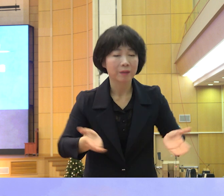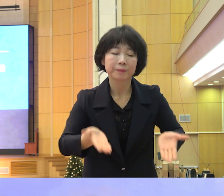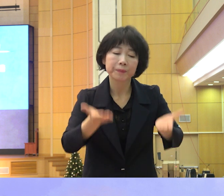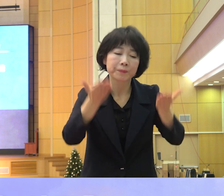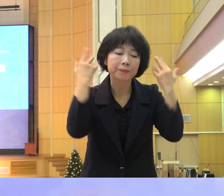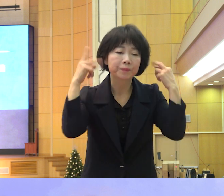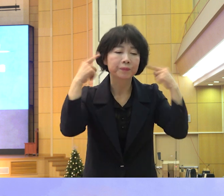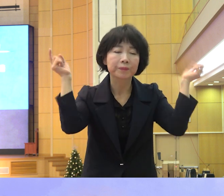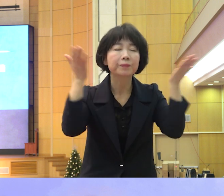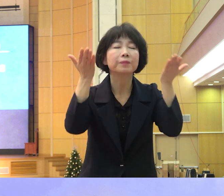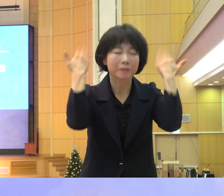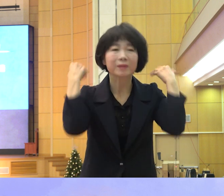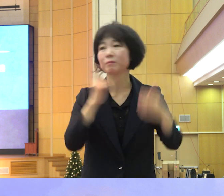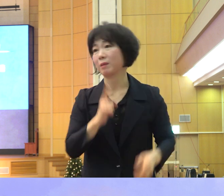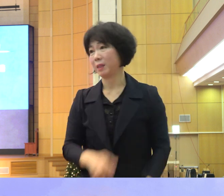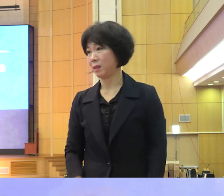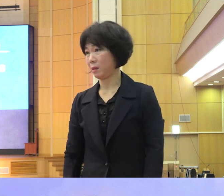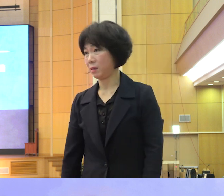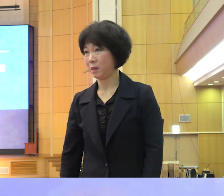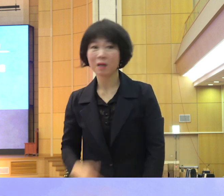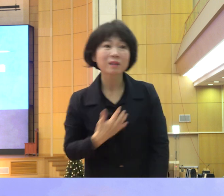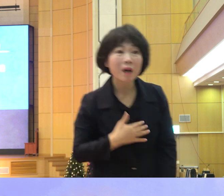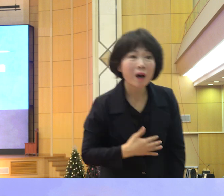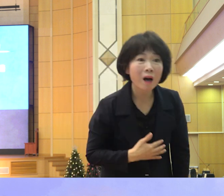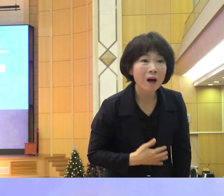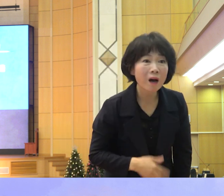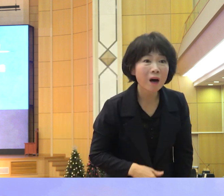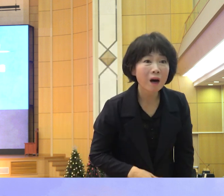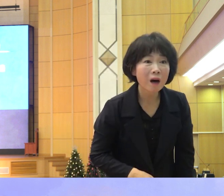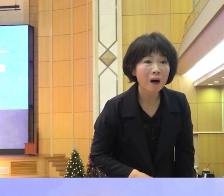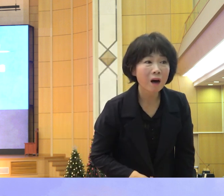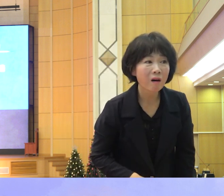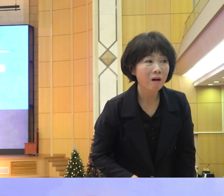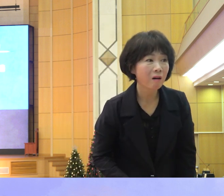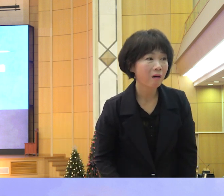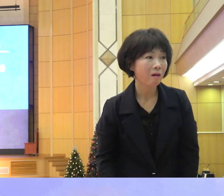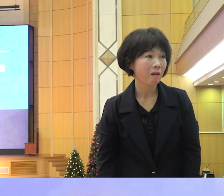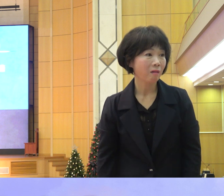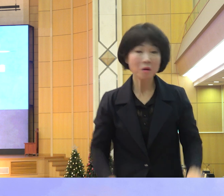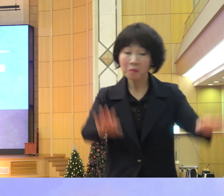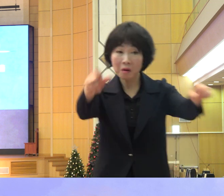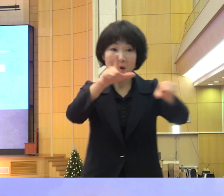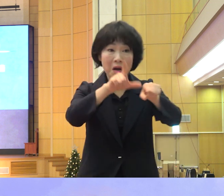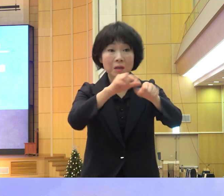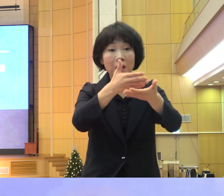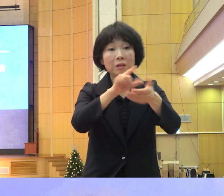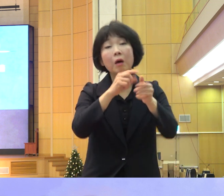하면 제가 20대처럼 됐으면 좋겠어요.